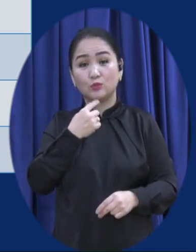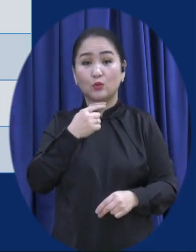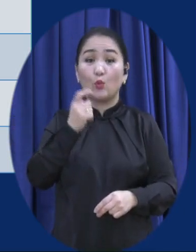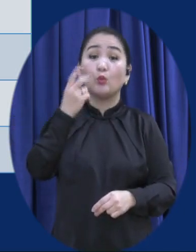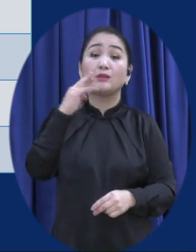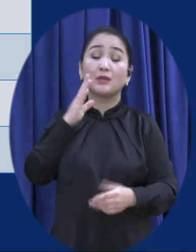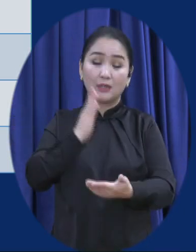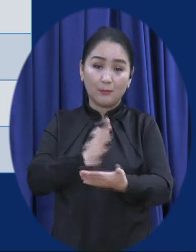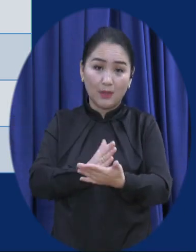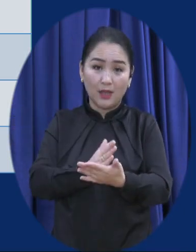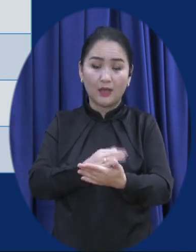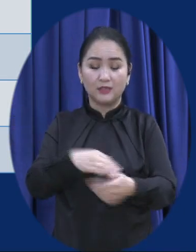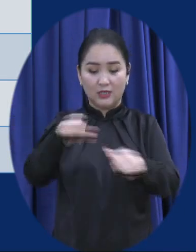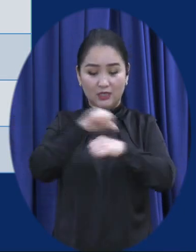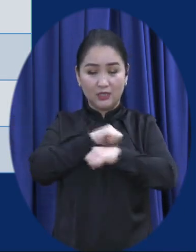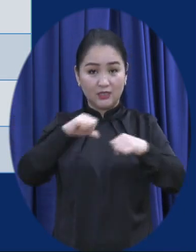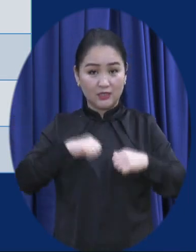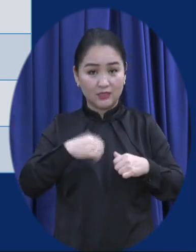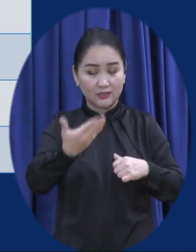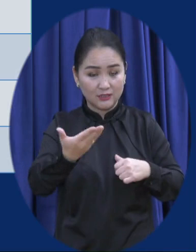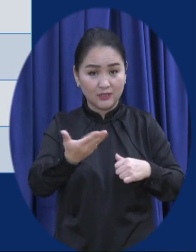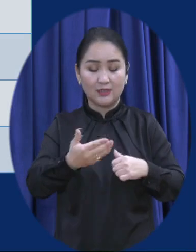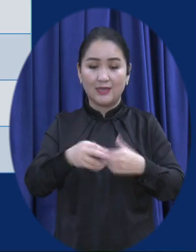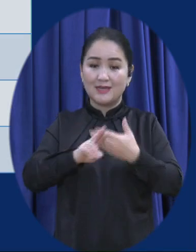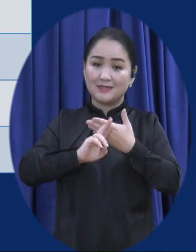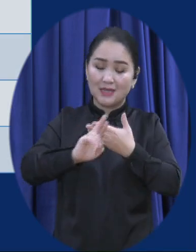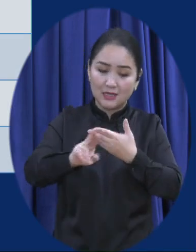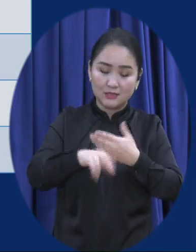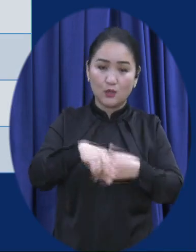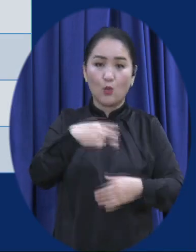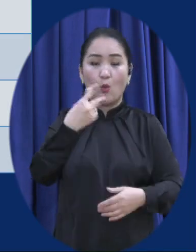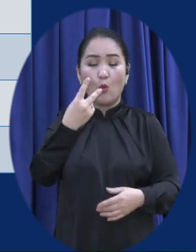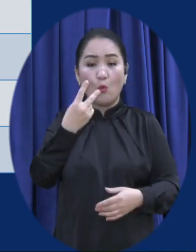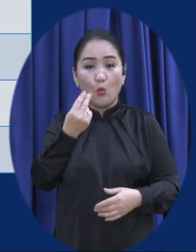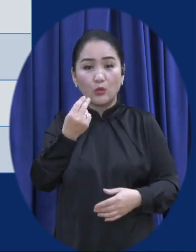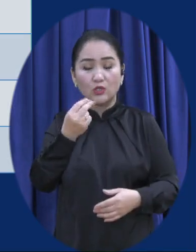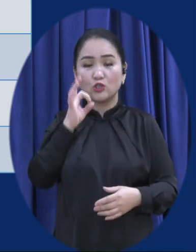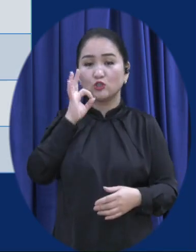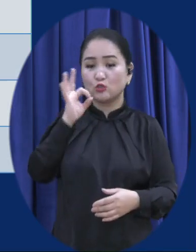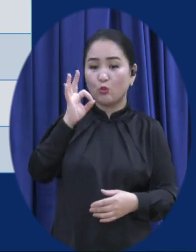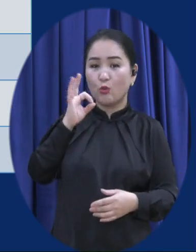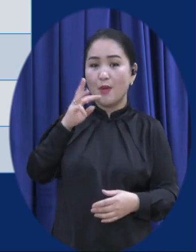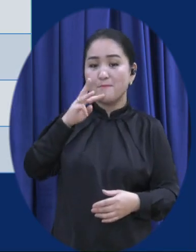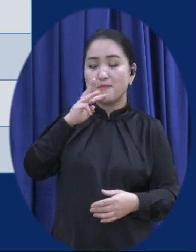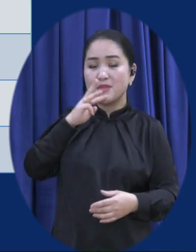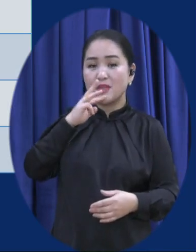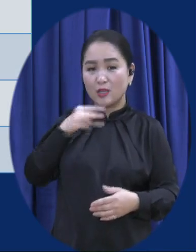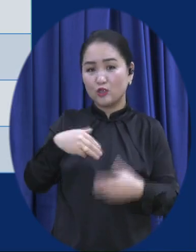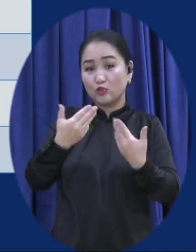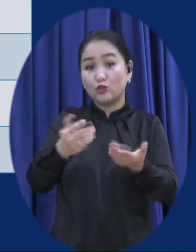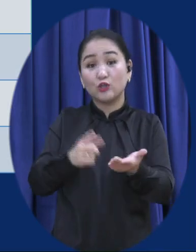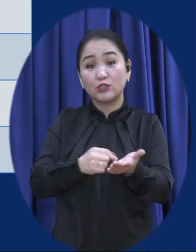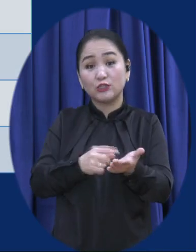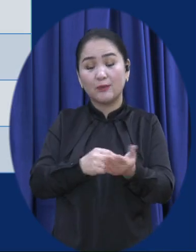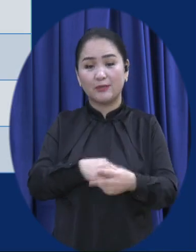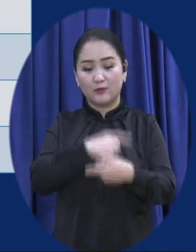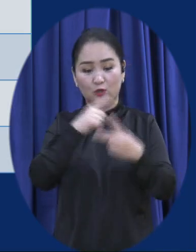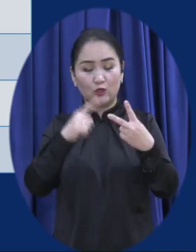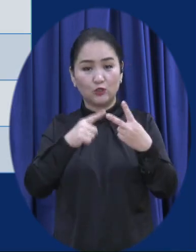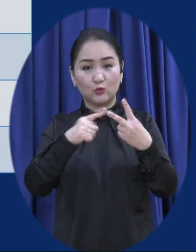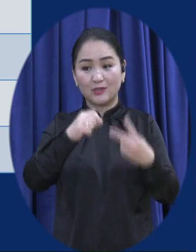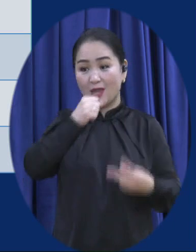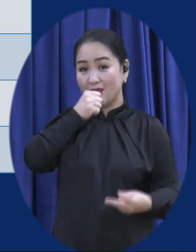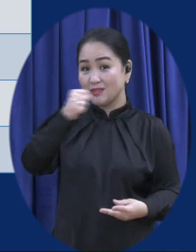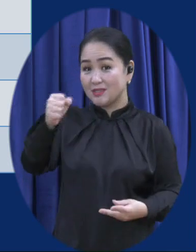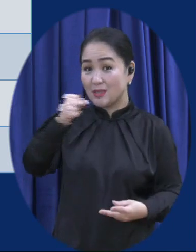энэ хаягийнхаа бүртгэлийг одоо бүртгүүлжүүлэх үнэн зөв одоо мэдээлэх ийм хэрэгтэй байдаг юм байна. За хоёрдугаарт манай сэтгүүлчдийн хувьд бол